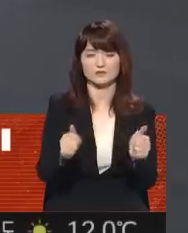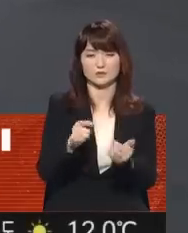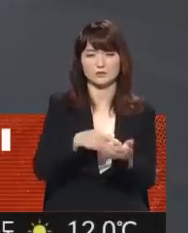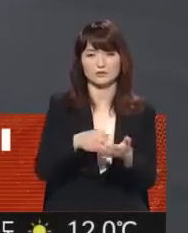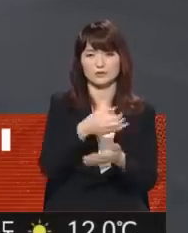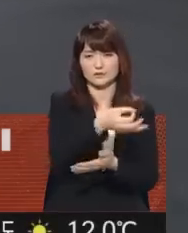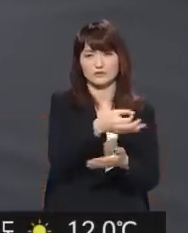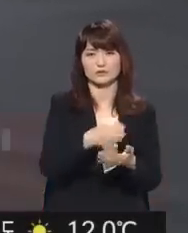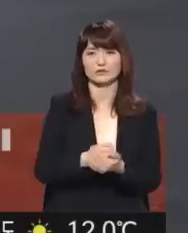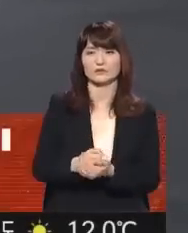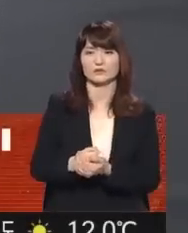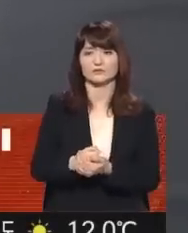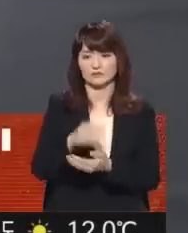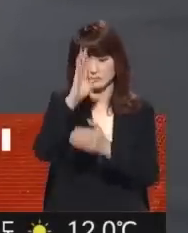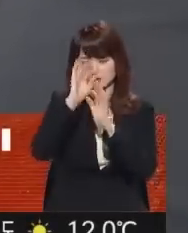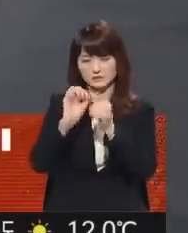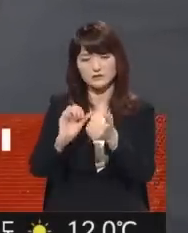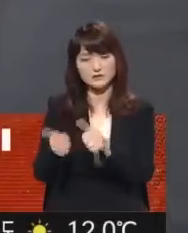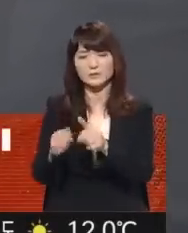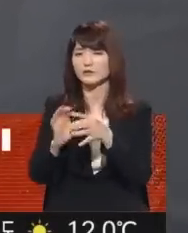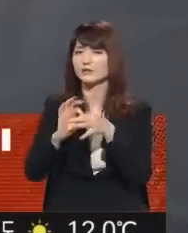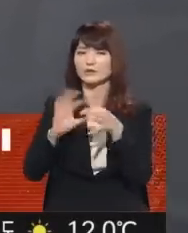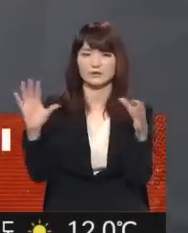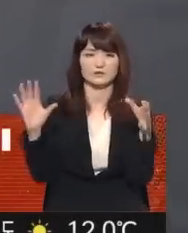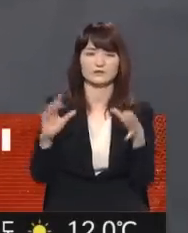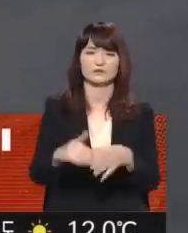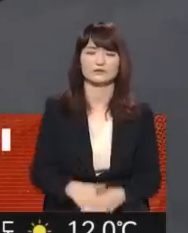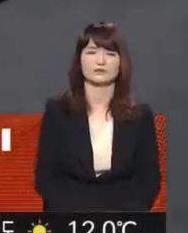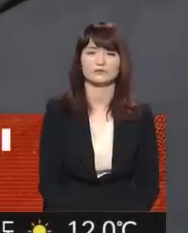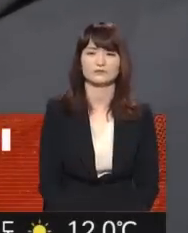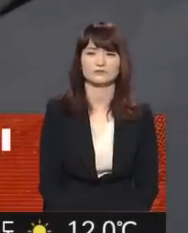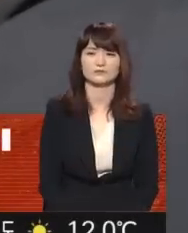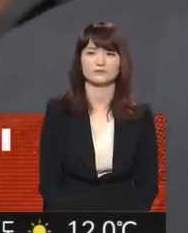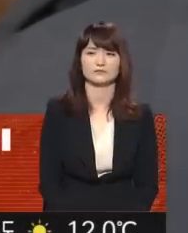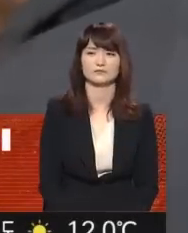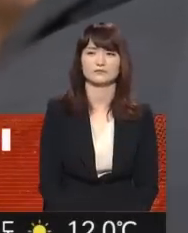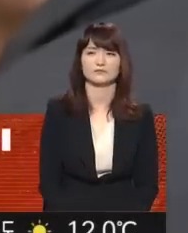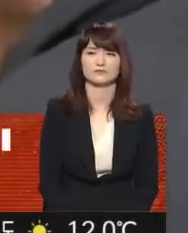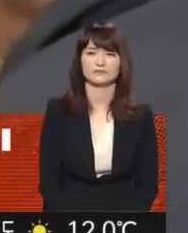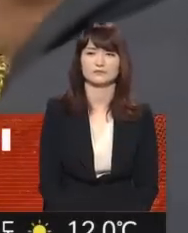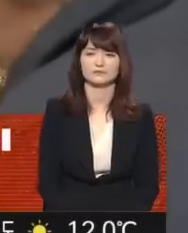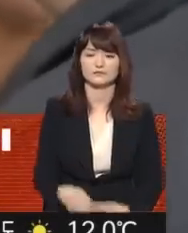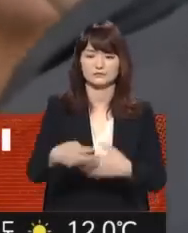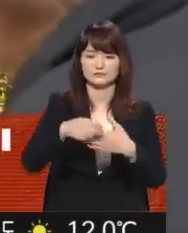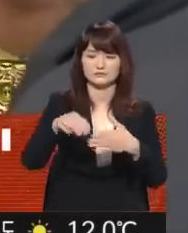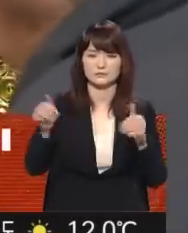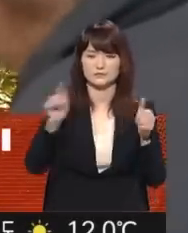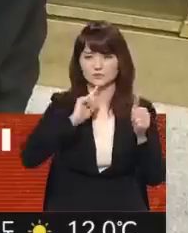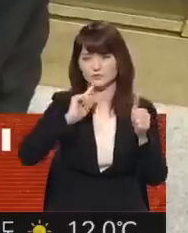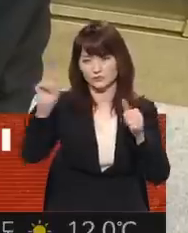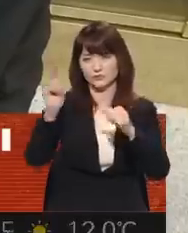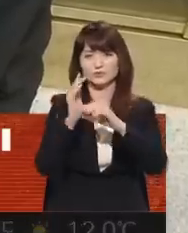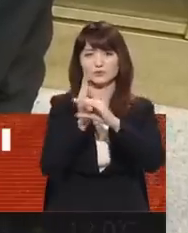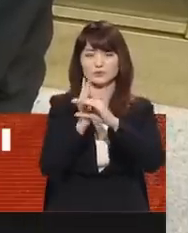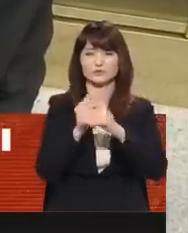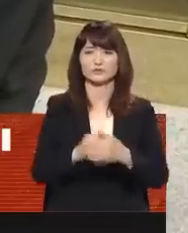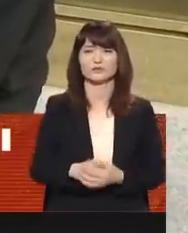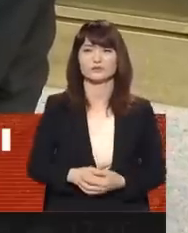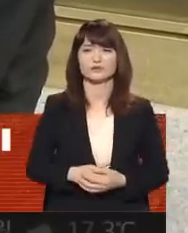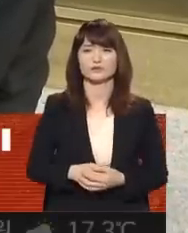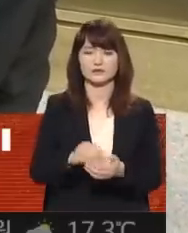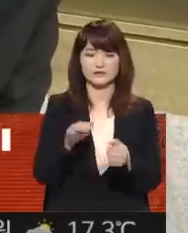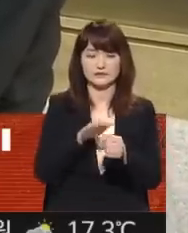환자가 사망한 것과는 별개의 문제라는 입장입니다 현재 의료소송이 진행 중인데 사랑이